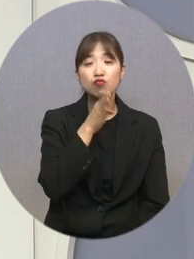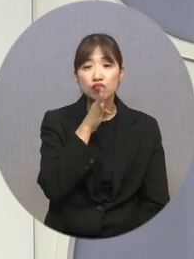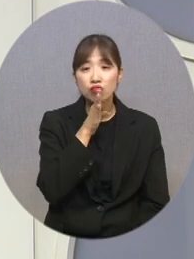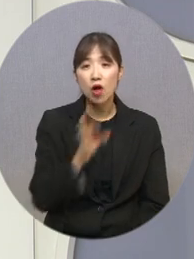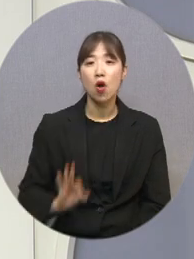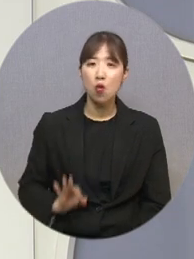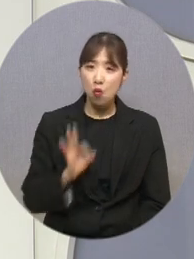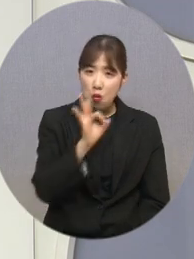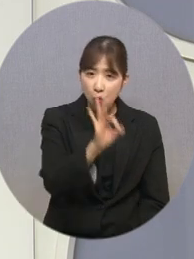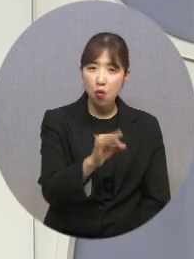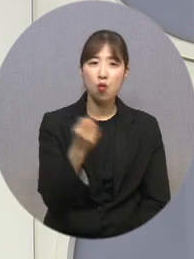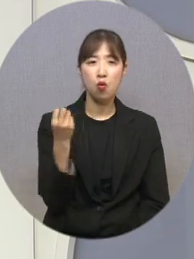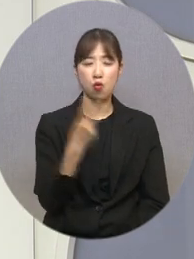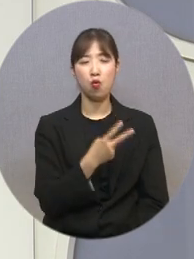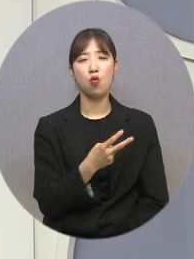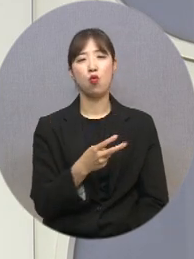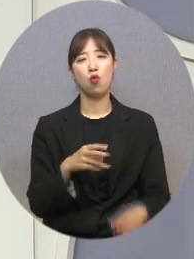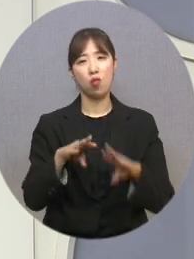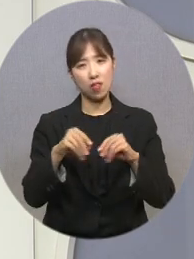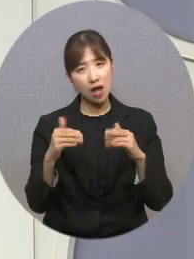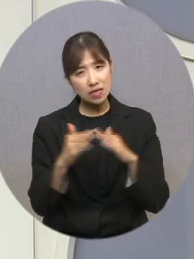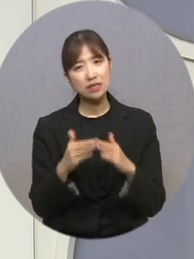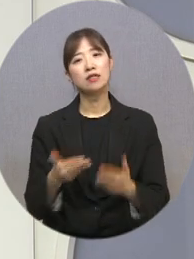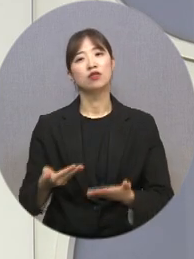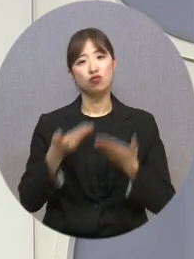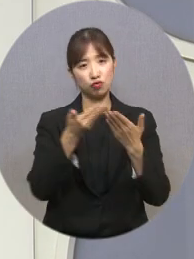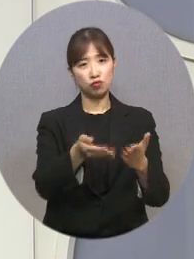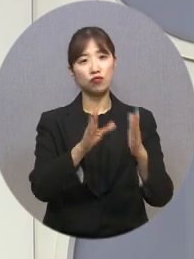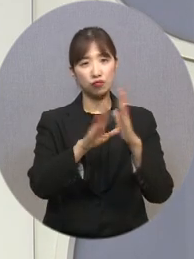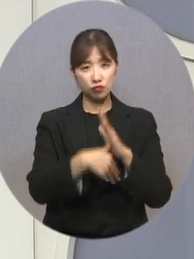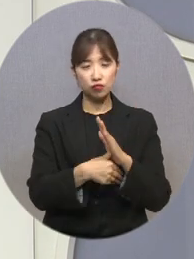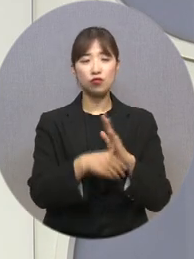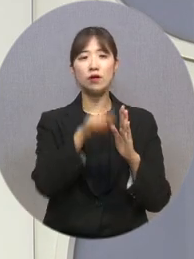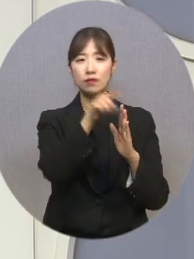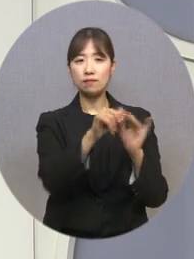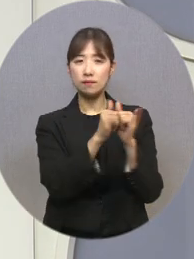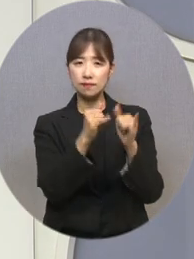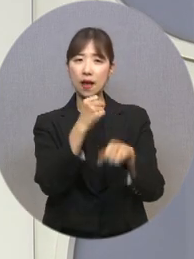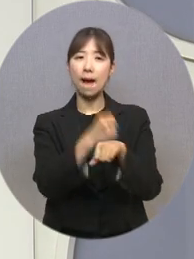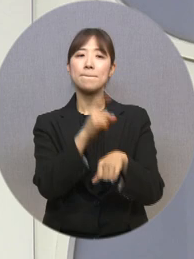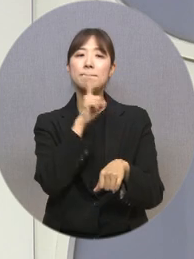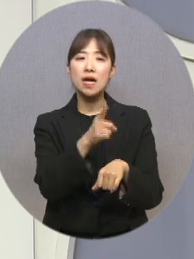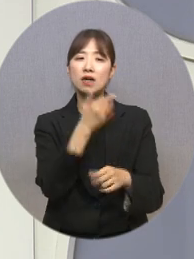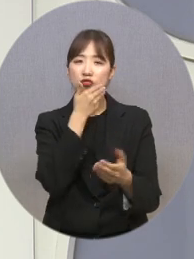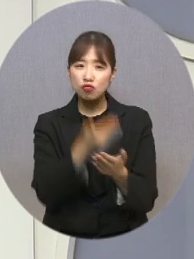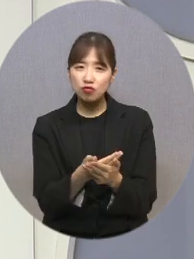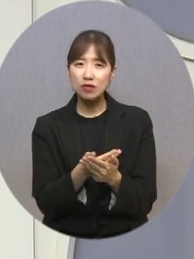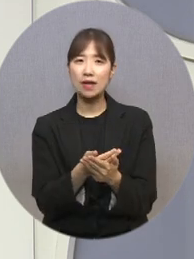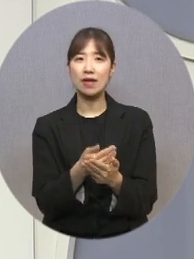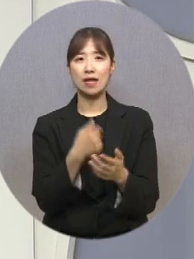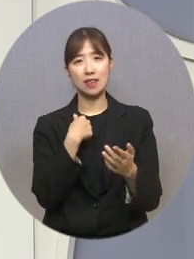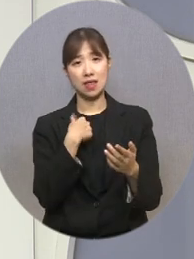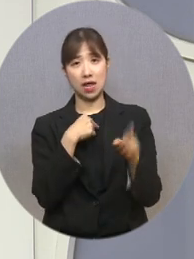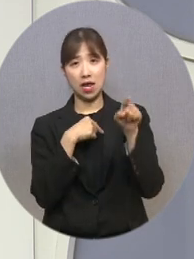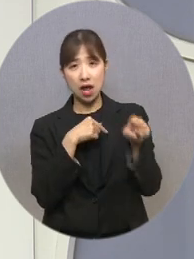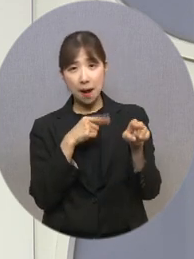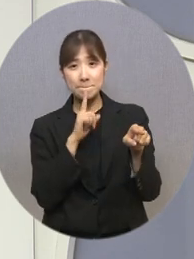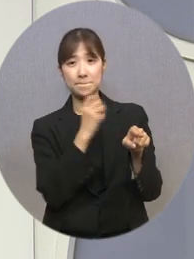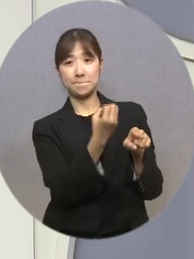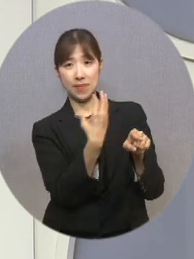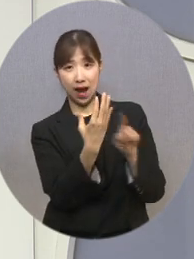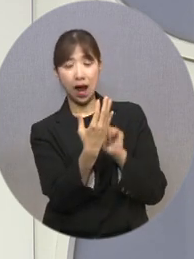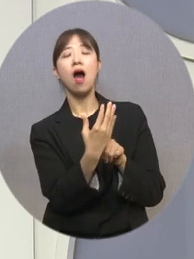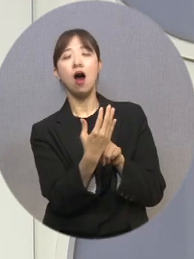돈을 주던 뭐 부동산을 넘겨주던 그러면은 상대방이 했던 말 중에서 결정적으로 내가 이렇게 행동을 하게 된 그